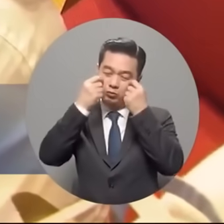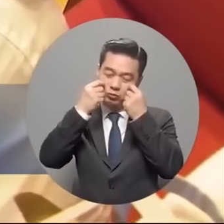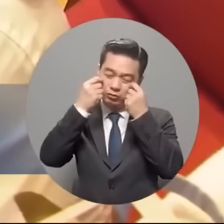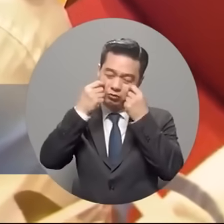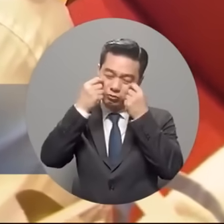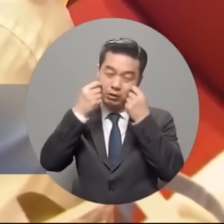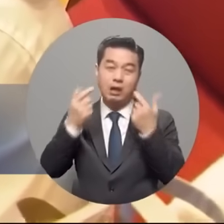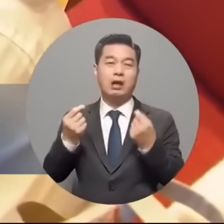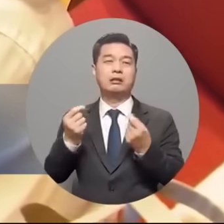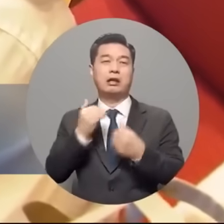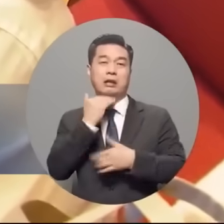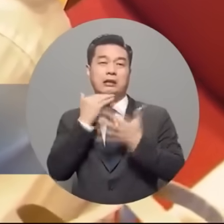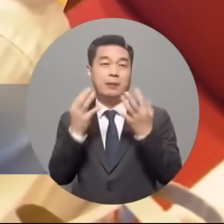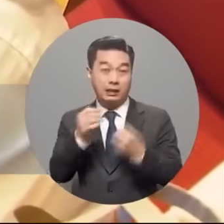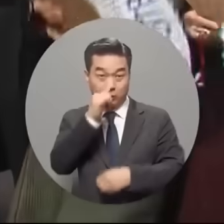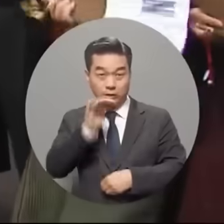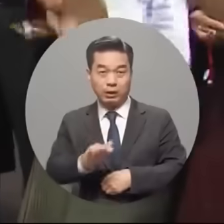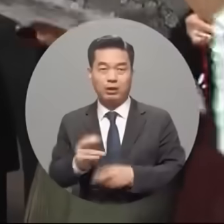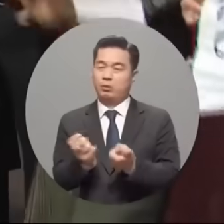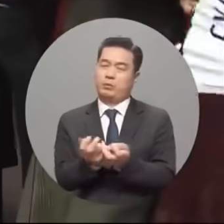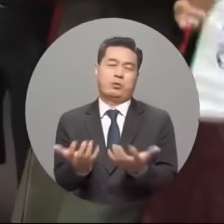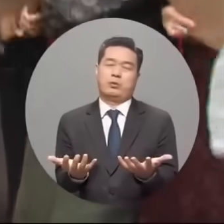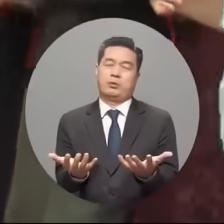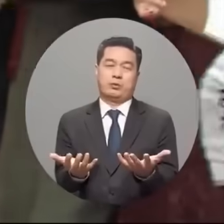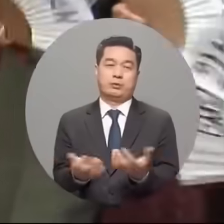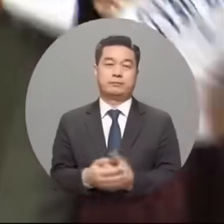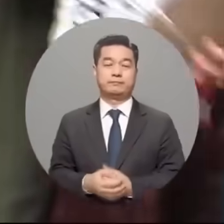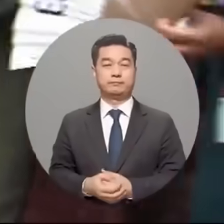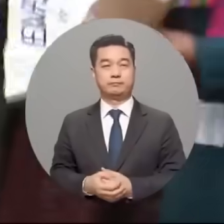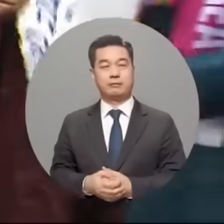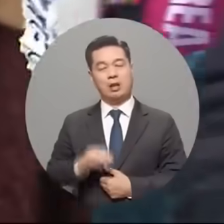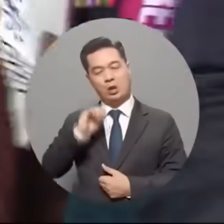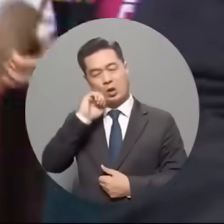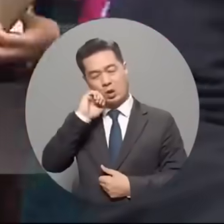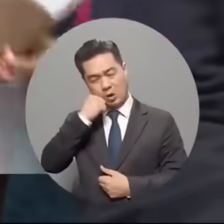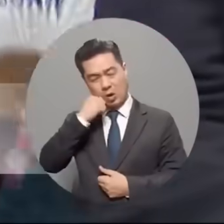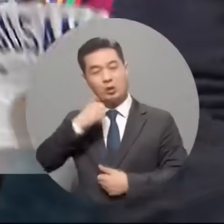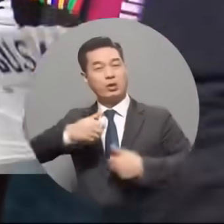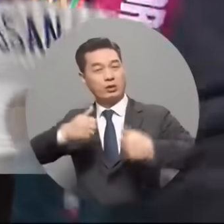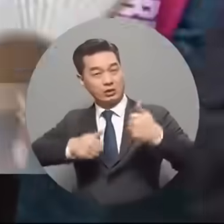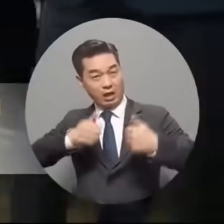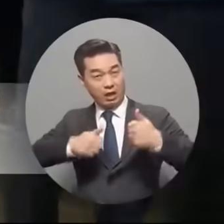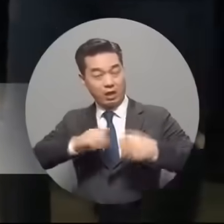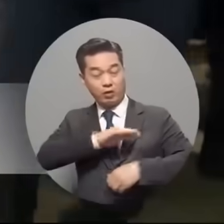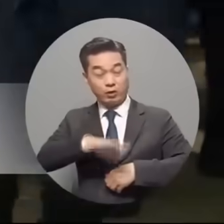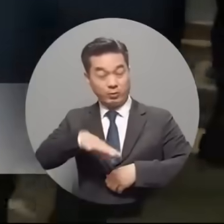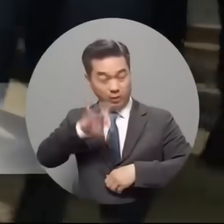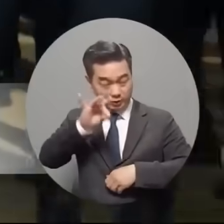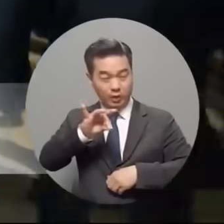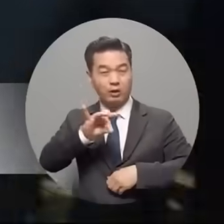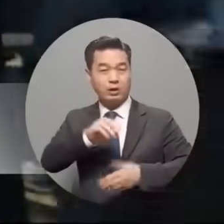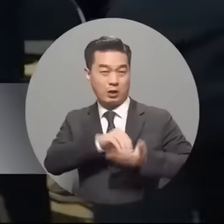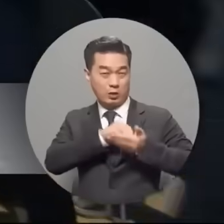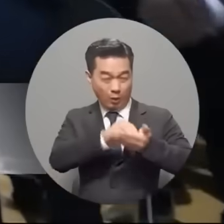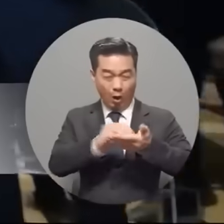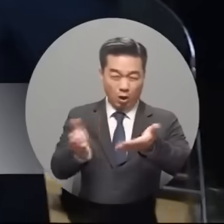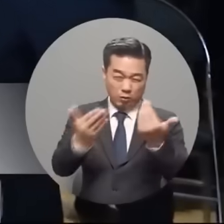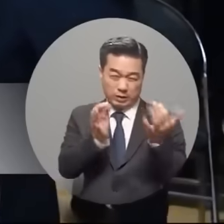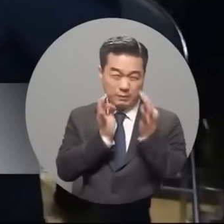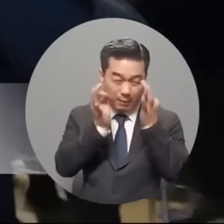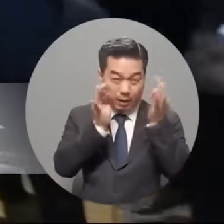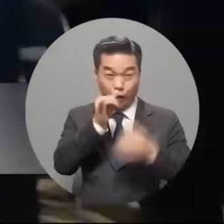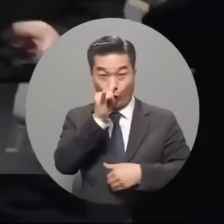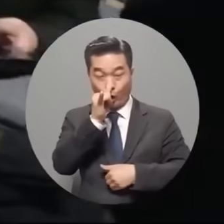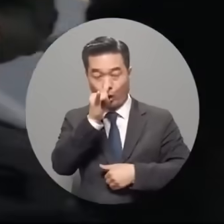했는데 어쩌죠? 쉽지 않은 싸움이었습니다. 우리보다 먼저 유치전에 뛰어든 사우디.